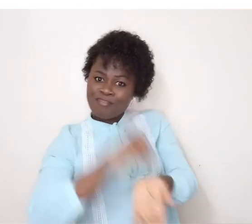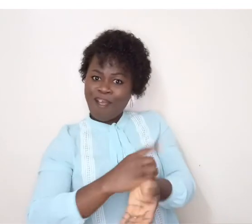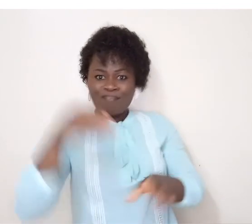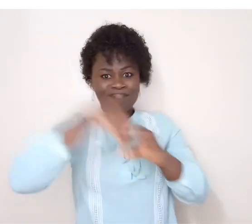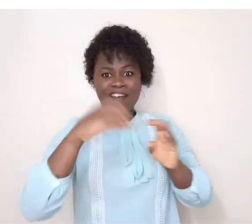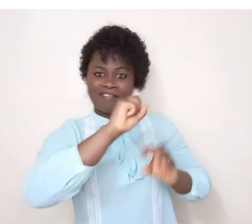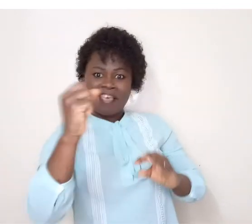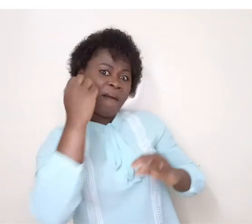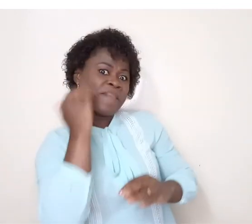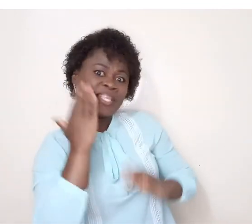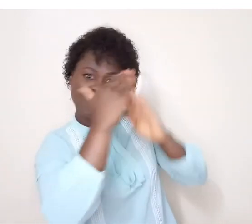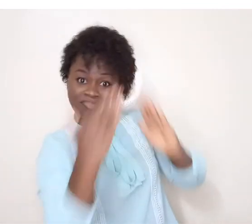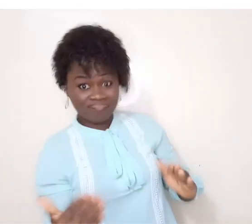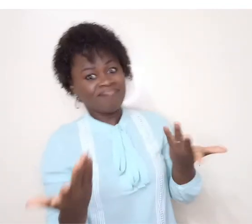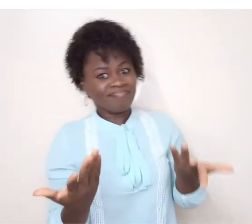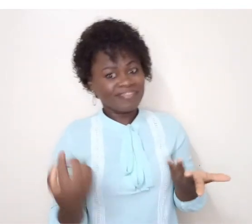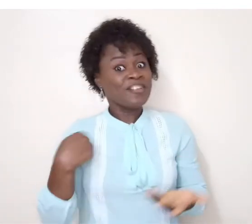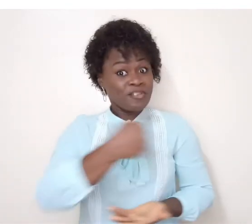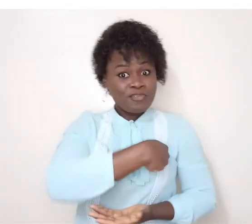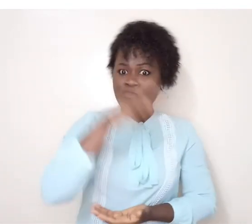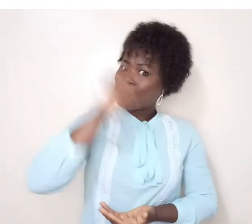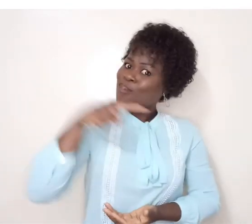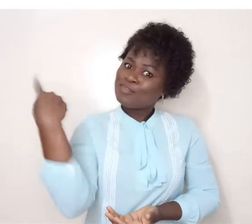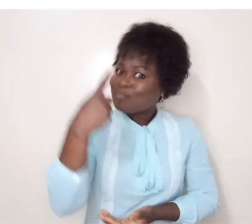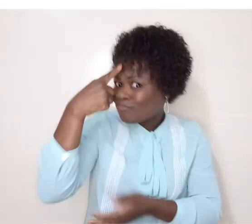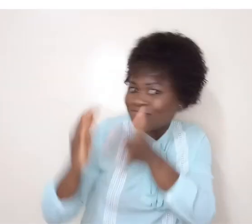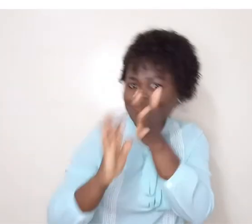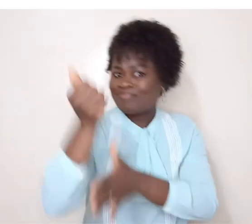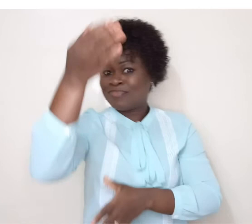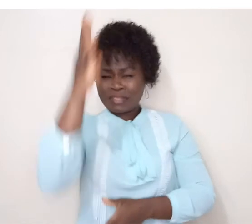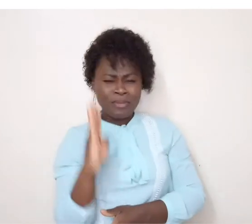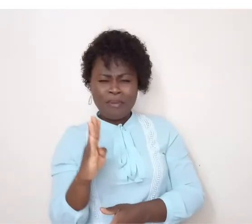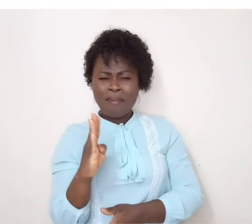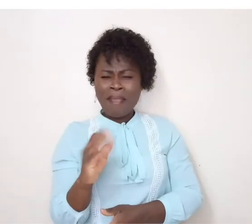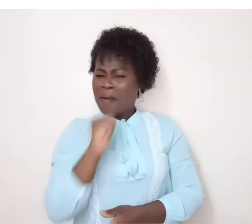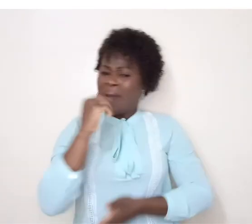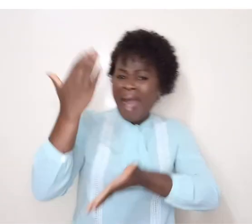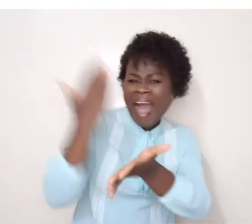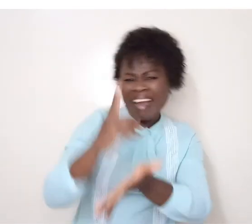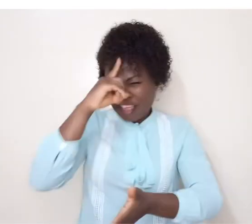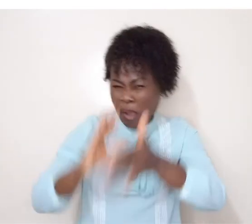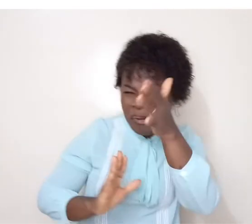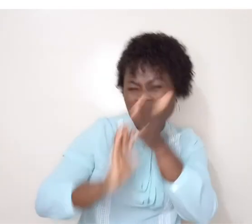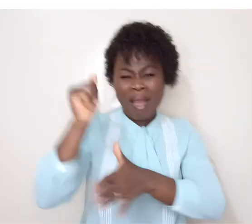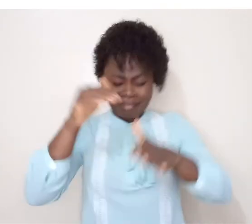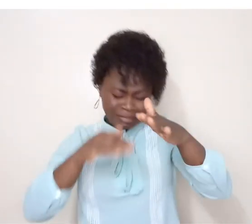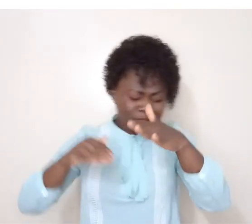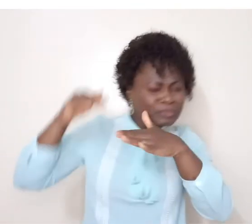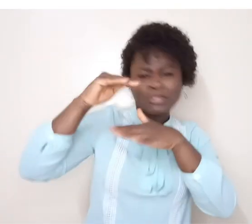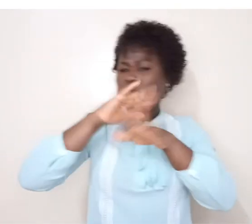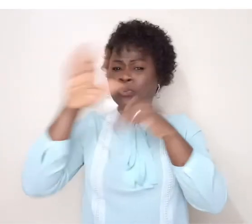toutes circonstances. Ne nous arrêtons jamais de faire confiance à Dieu. Ne nous arrêtons jamais de croire au-delà de